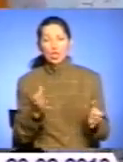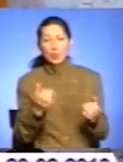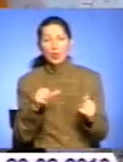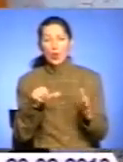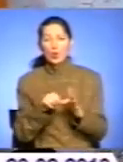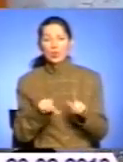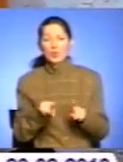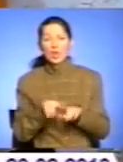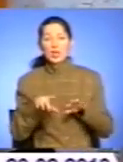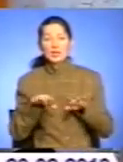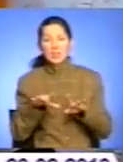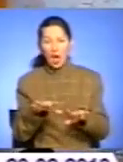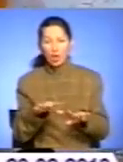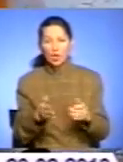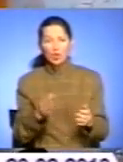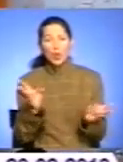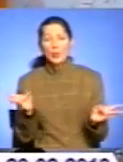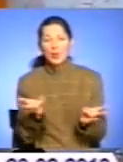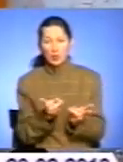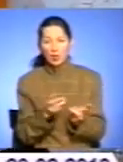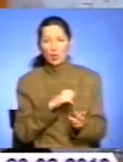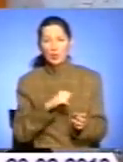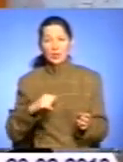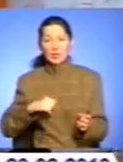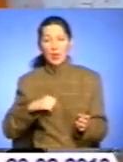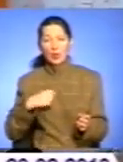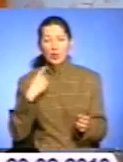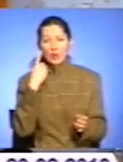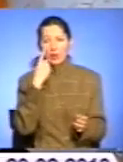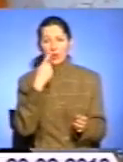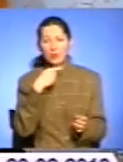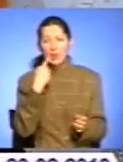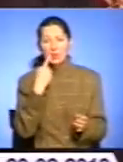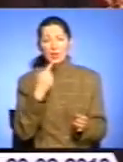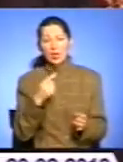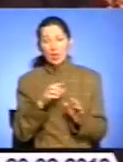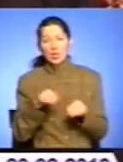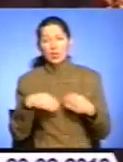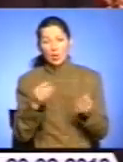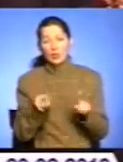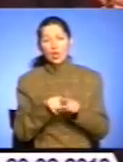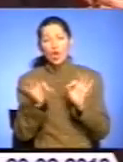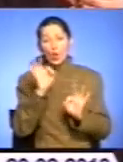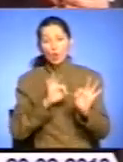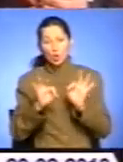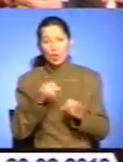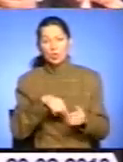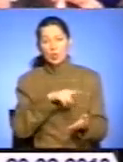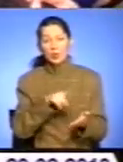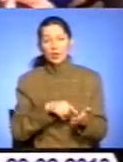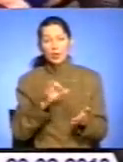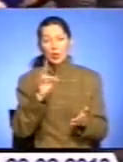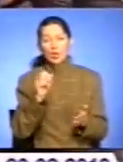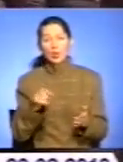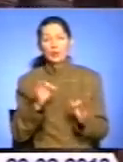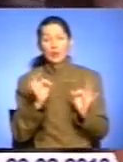таких заходах. І якщо необхідно, самі, власне, надаємо такі консультації. Питання соціальної справедливості